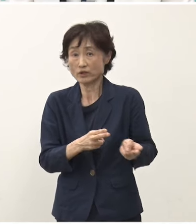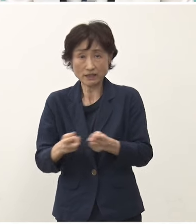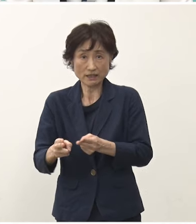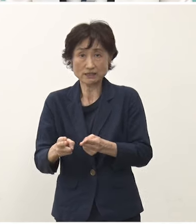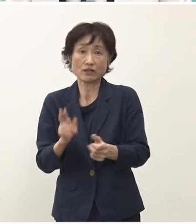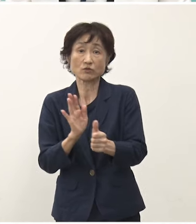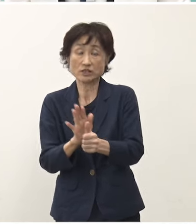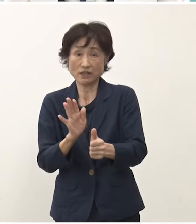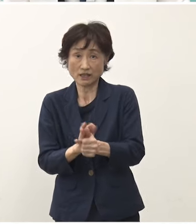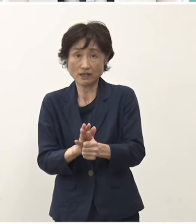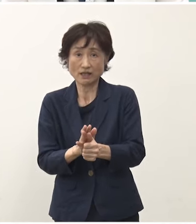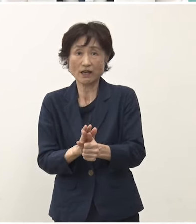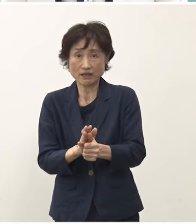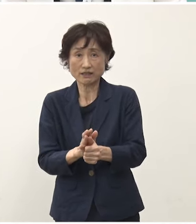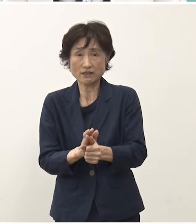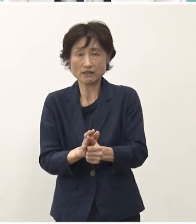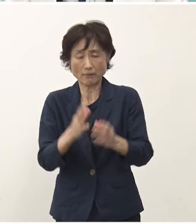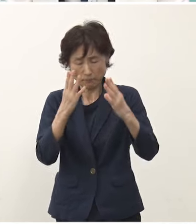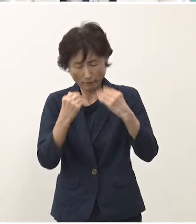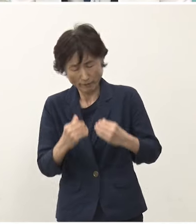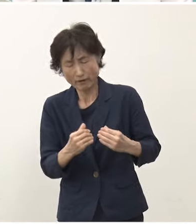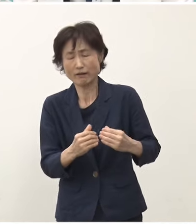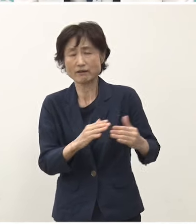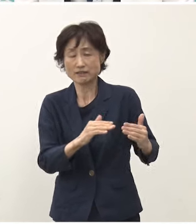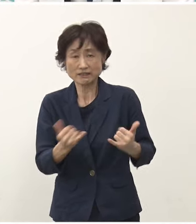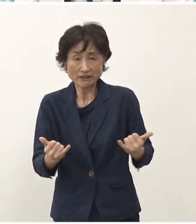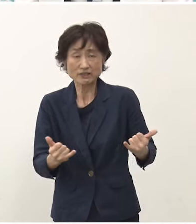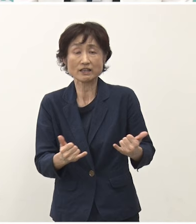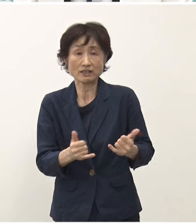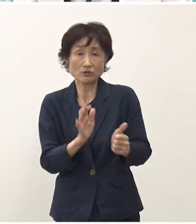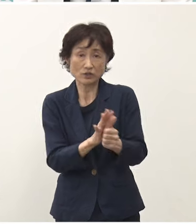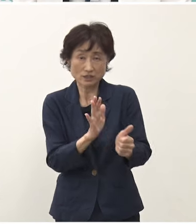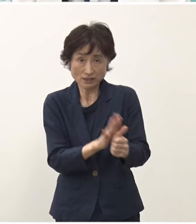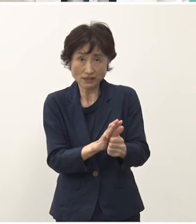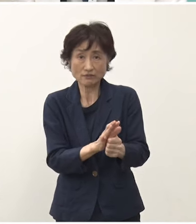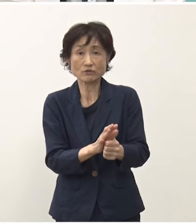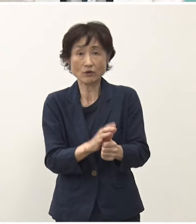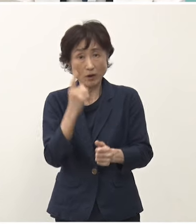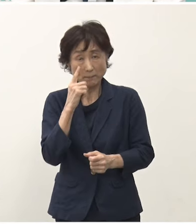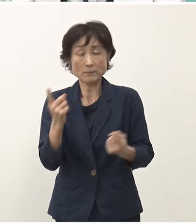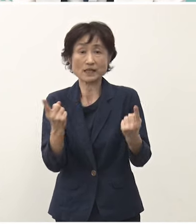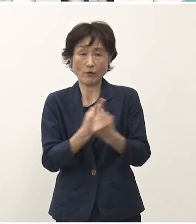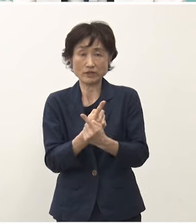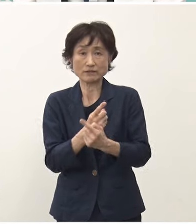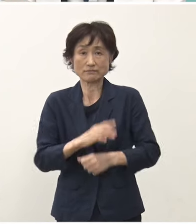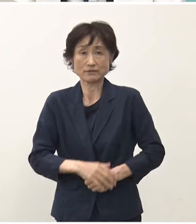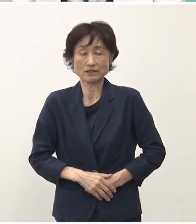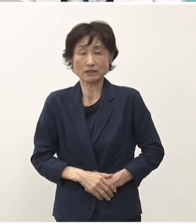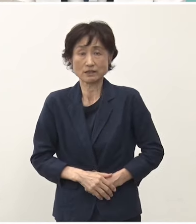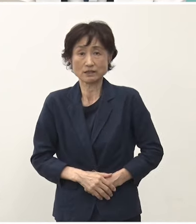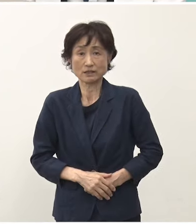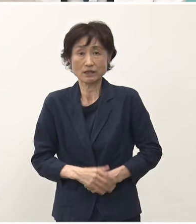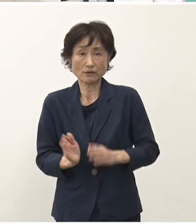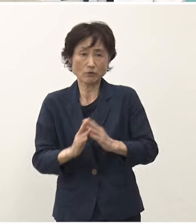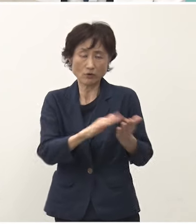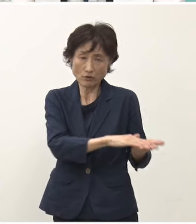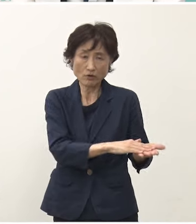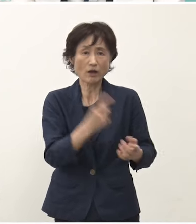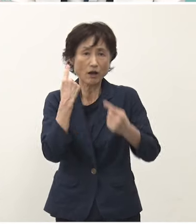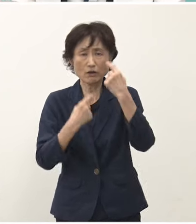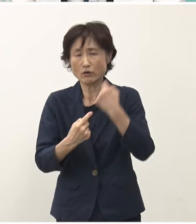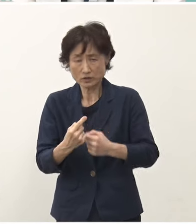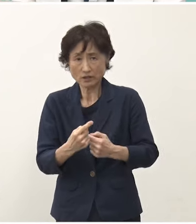災害弱者への支援の内容を見直しました被害想定の中で支障者負傷者の数